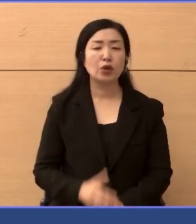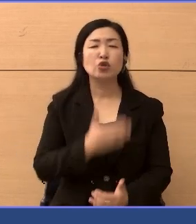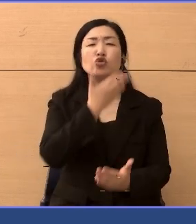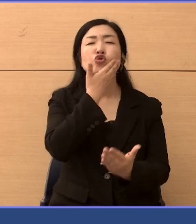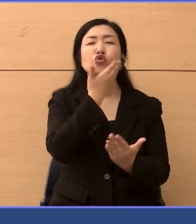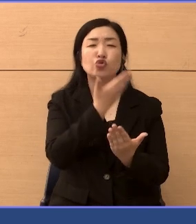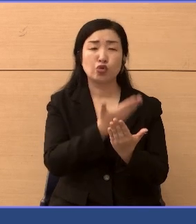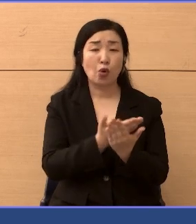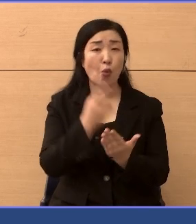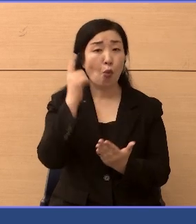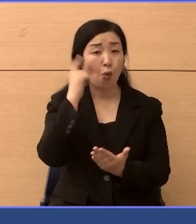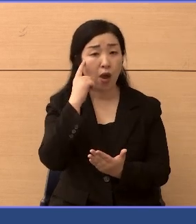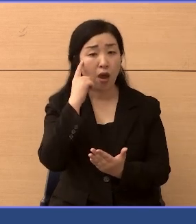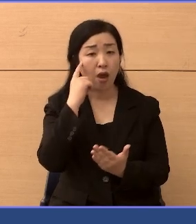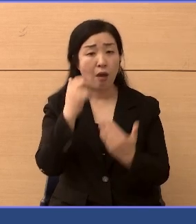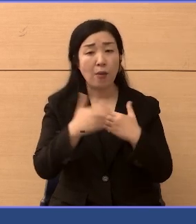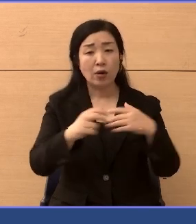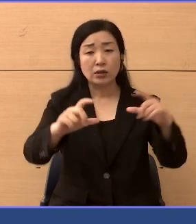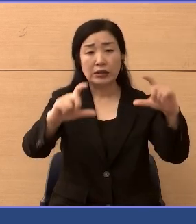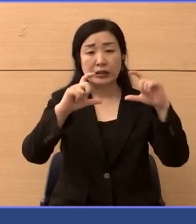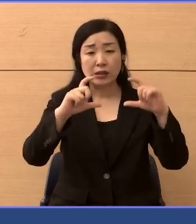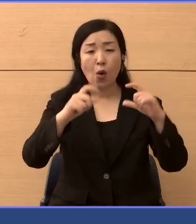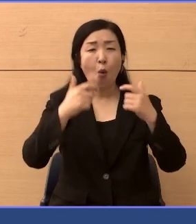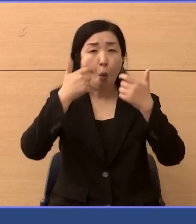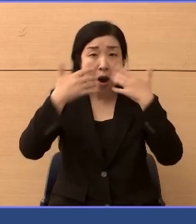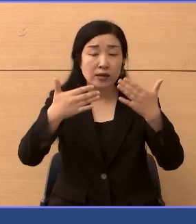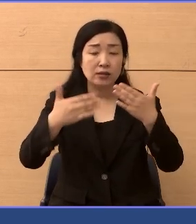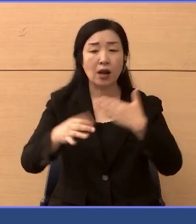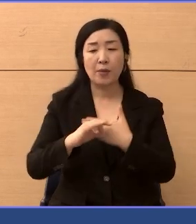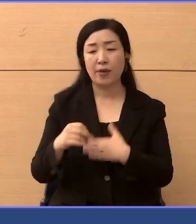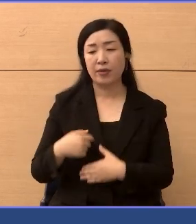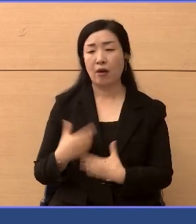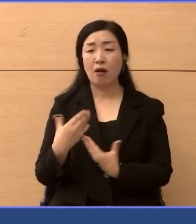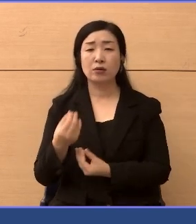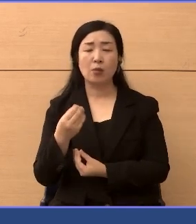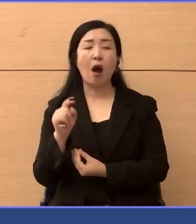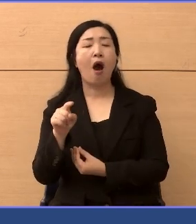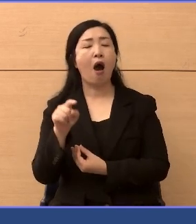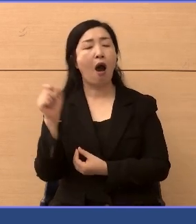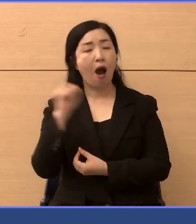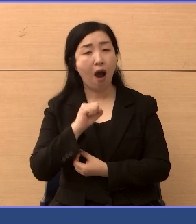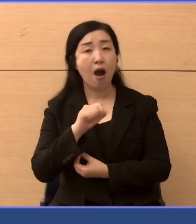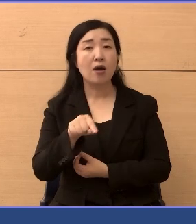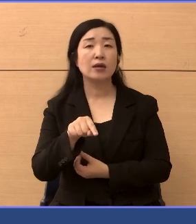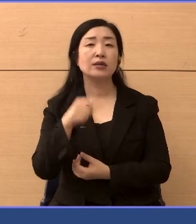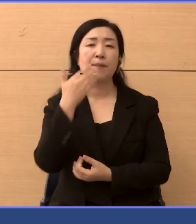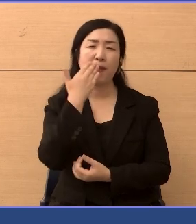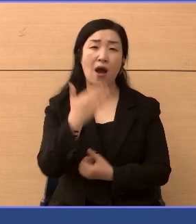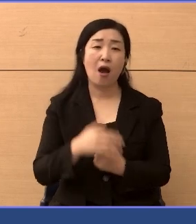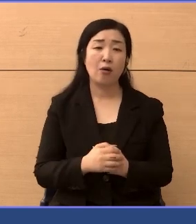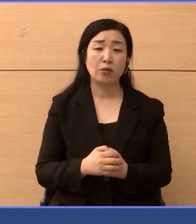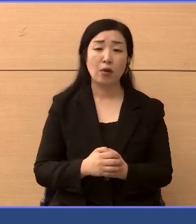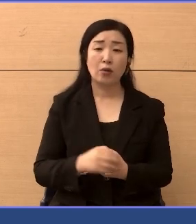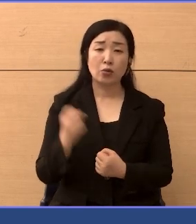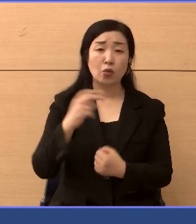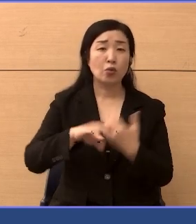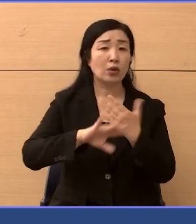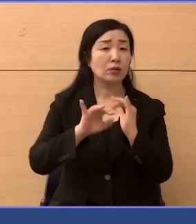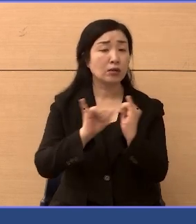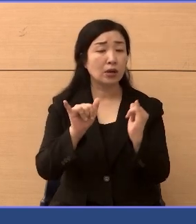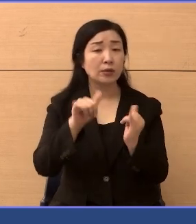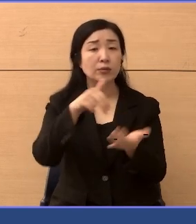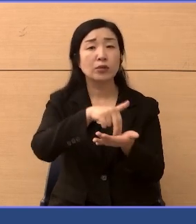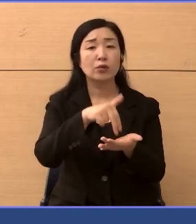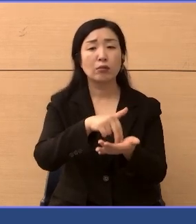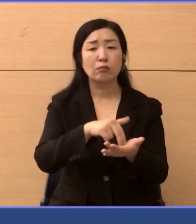중요한 부분인데 이것이 오히려 also 우리에게는 very 안심이 될 수 upsetting. 있는 And my 그런 experience of 것도 되지만 또한 어떤 feeding back 사람들에게는 a 이 diagnosis